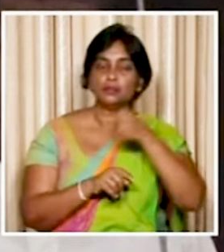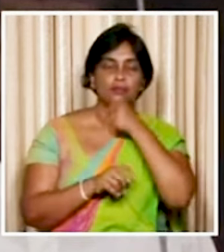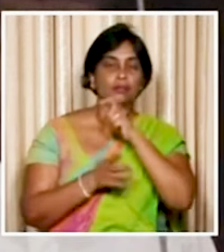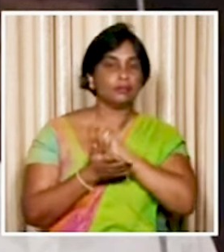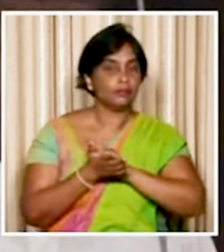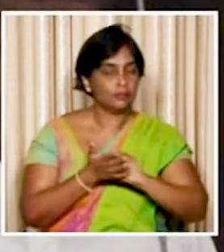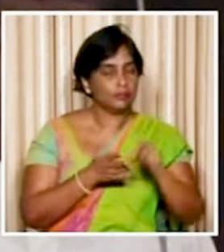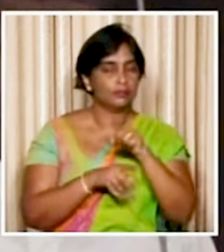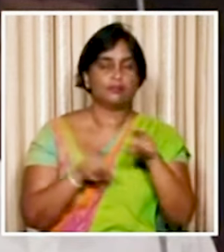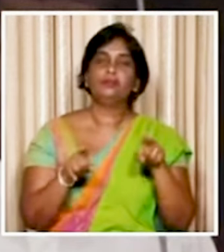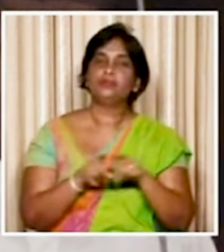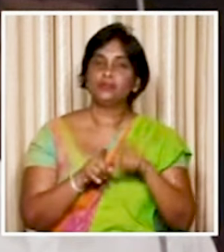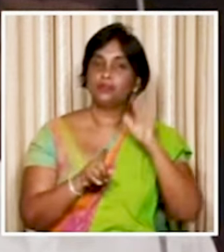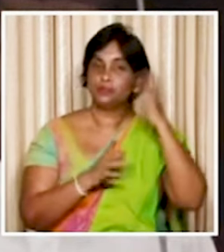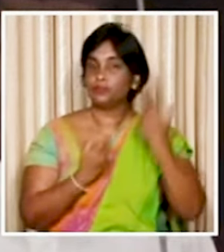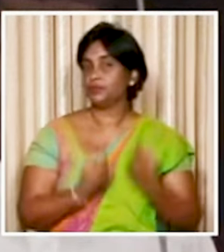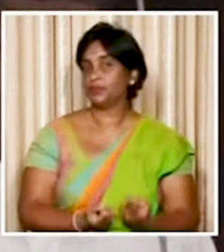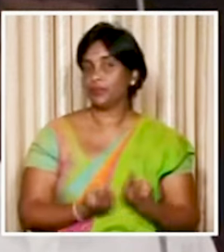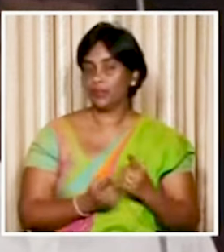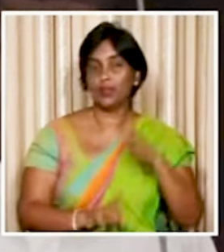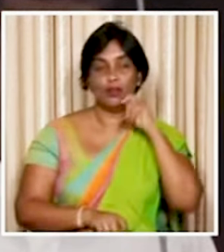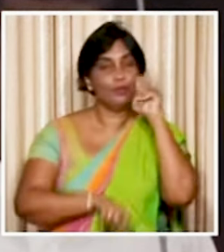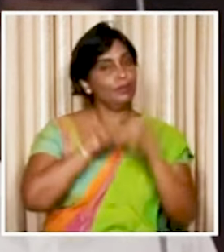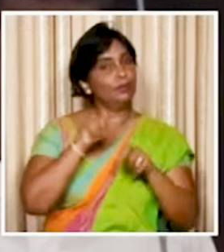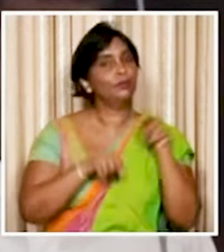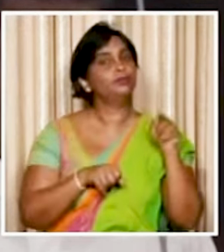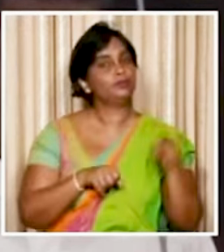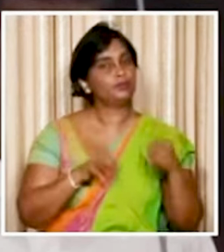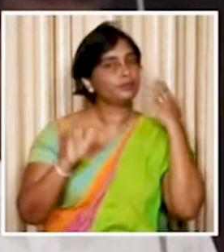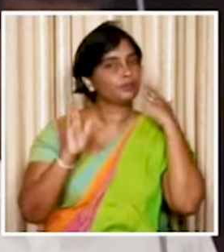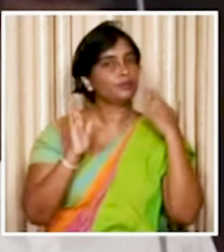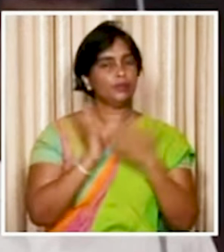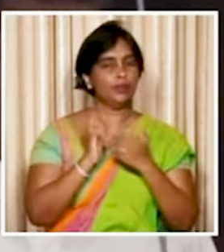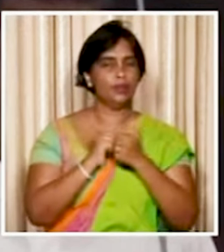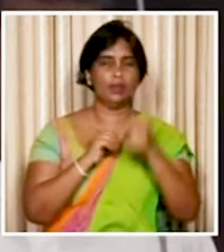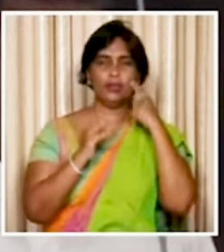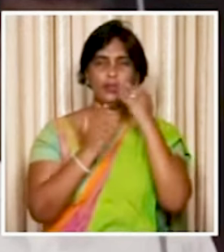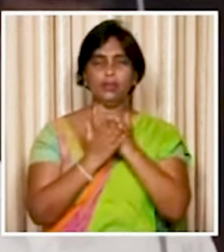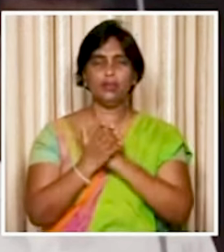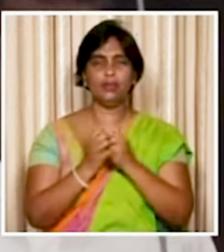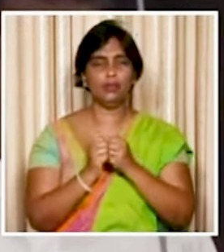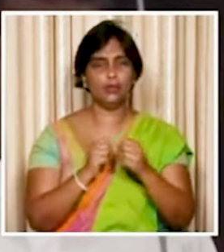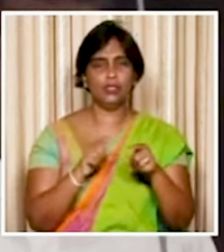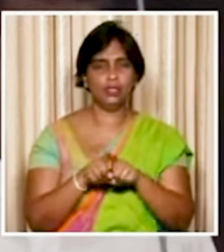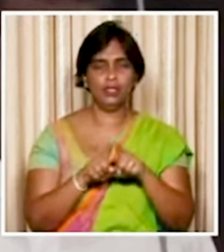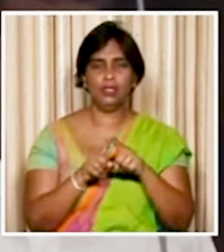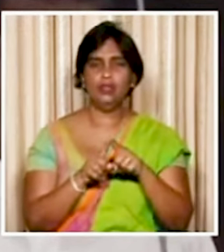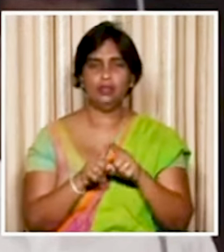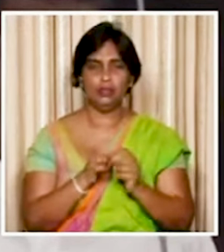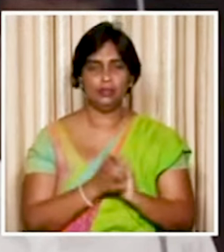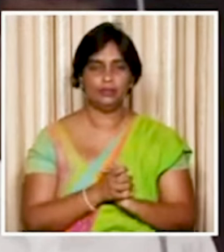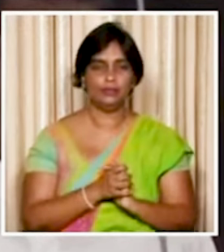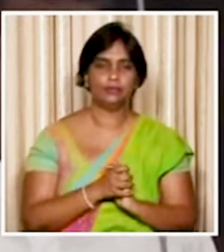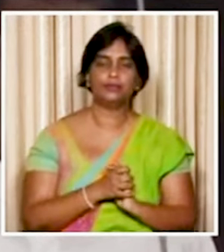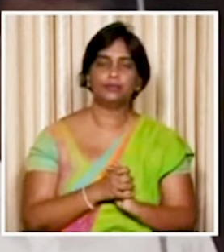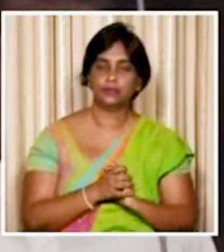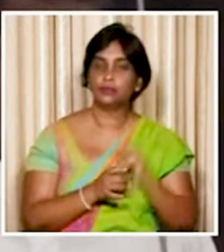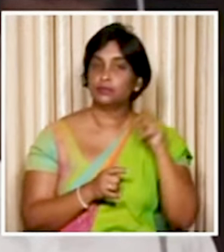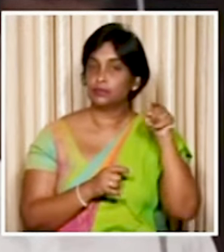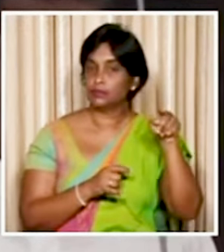விசேட தேவையுடையவர்கள், குறைந்த வருமானம் உடையவர்கள், அவர்களுக்கு